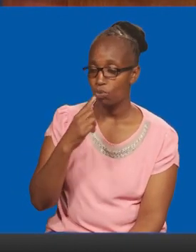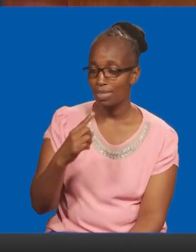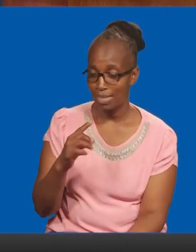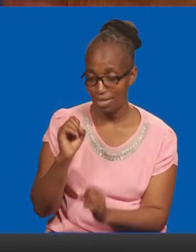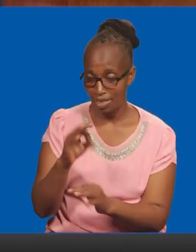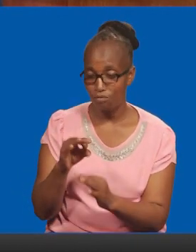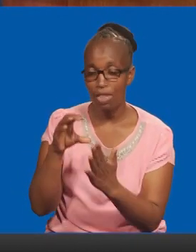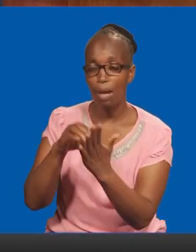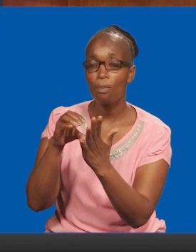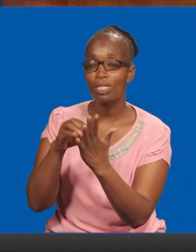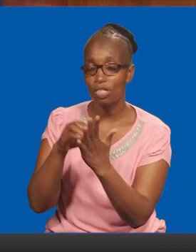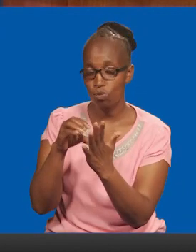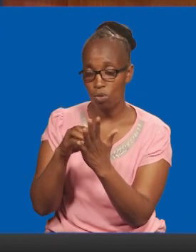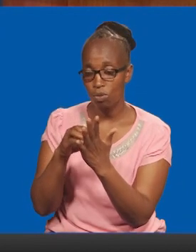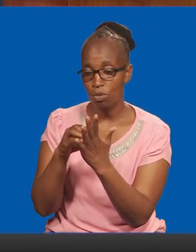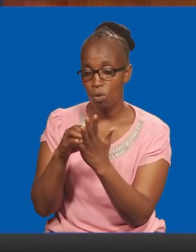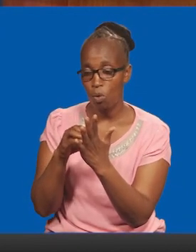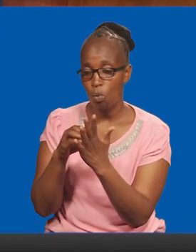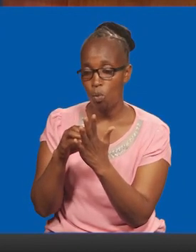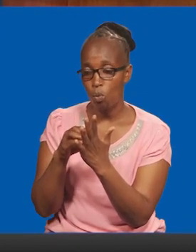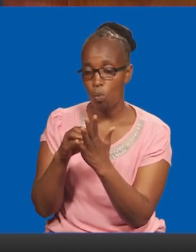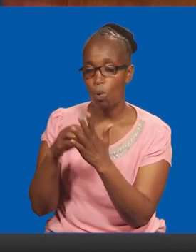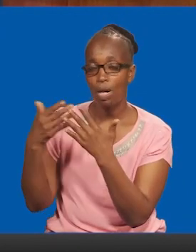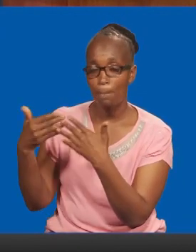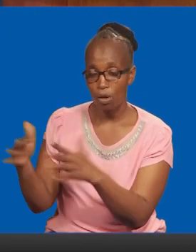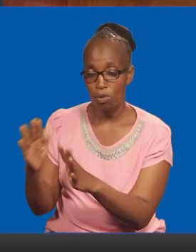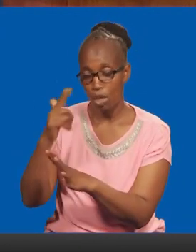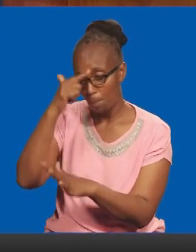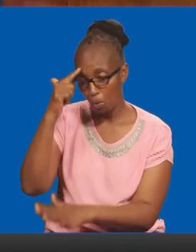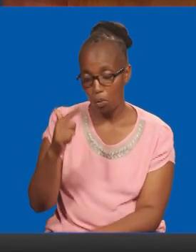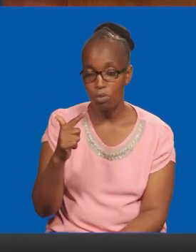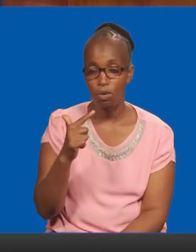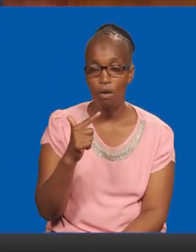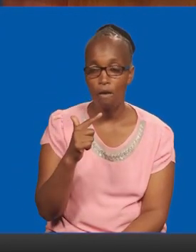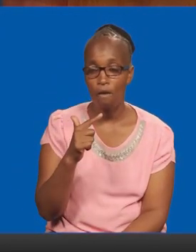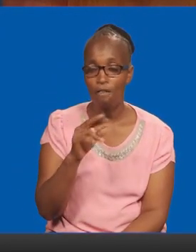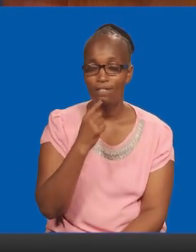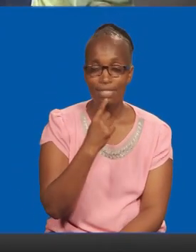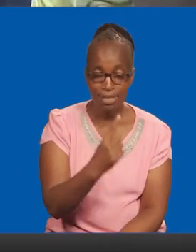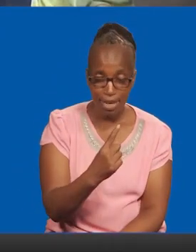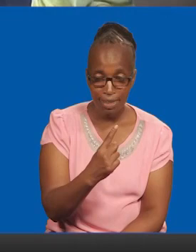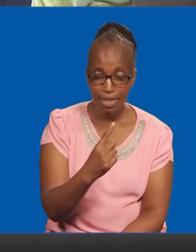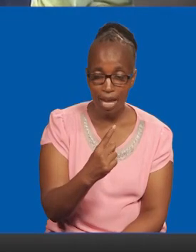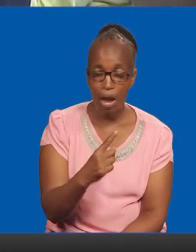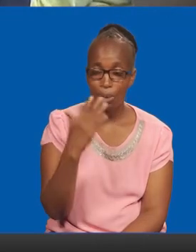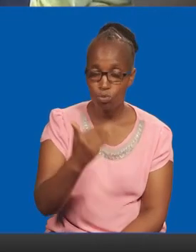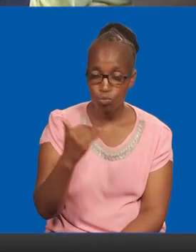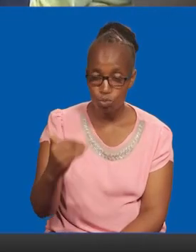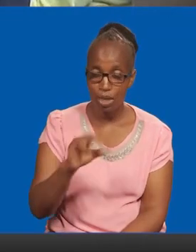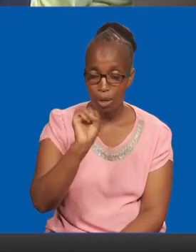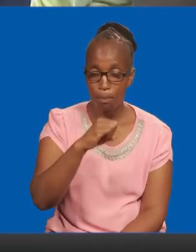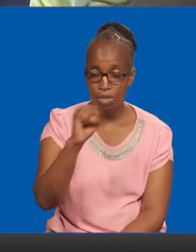hii kiti itapotea kwa sababu ya kusema watoto wetu hatutakubali wauziwe sumu, niko